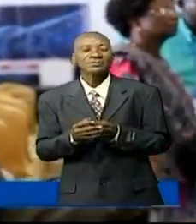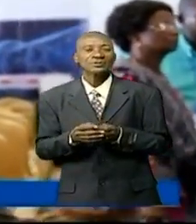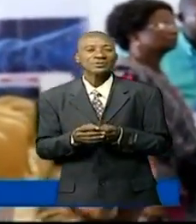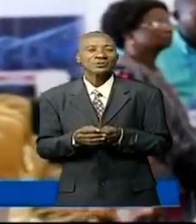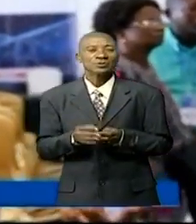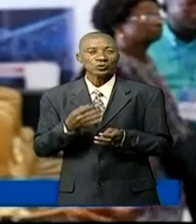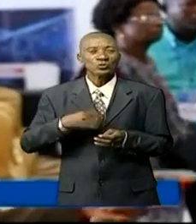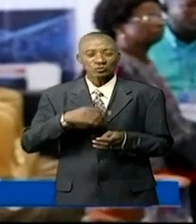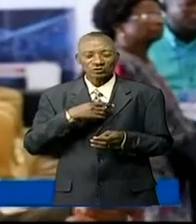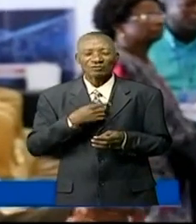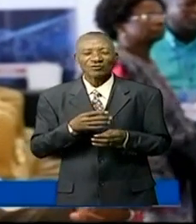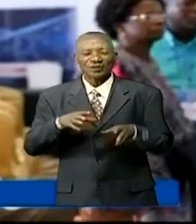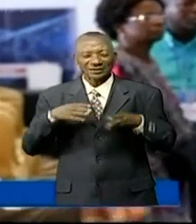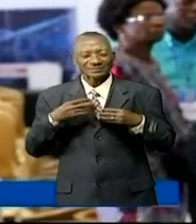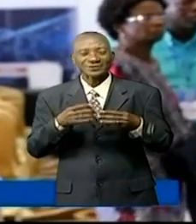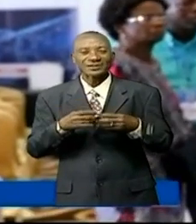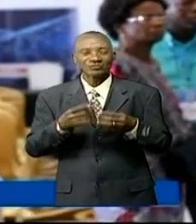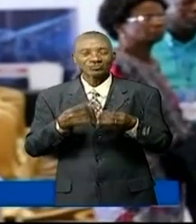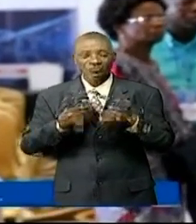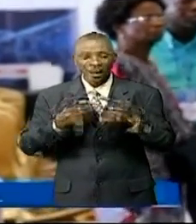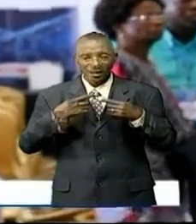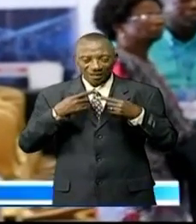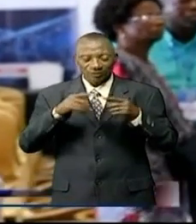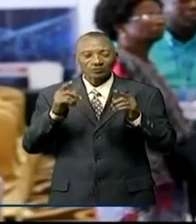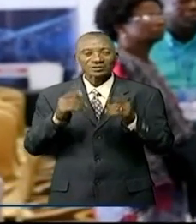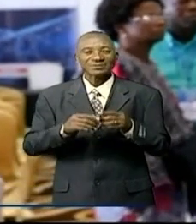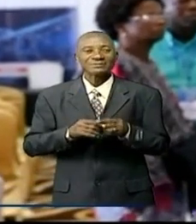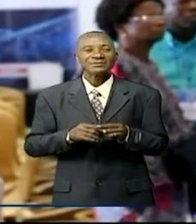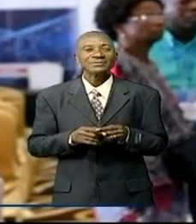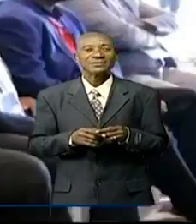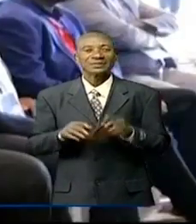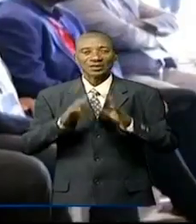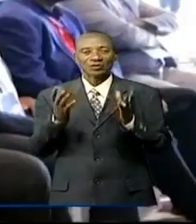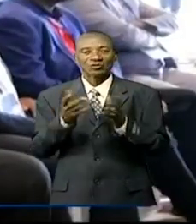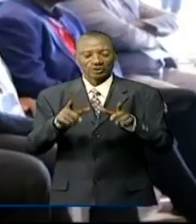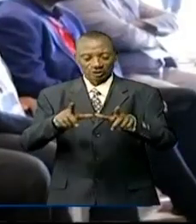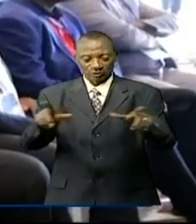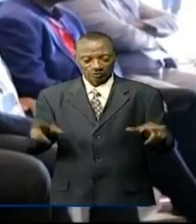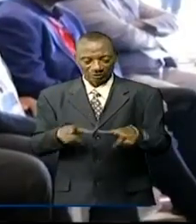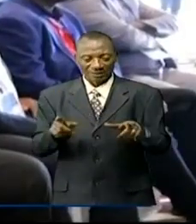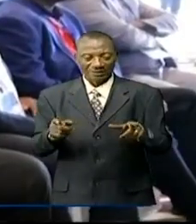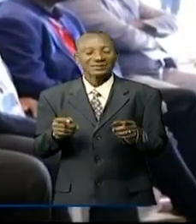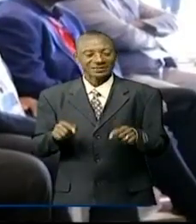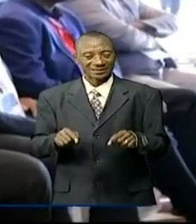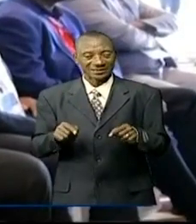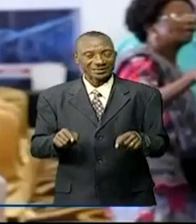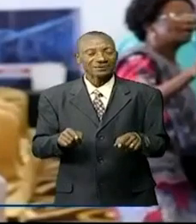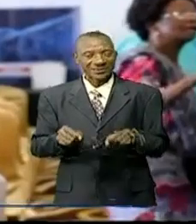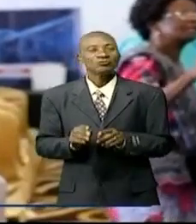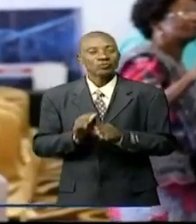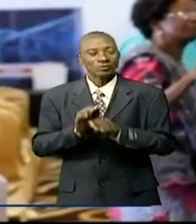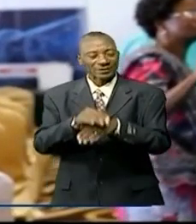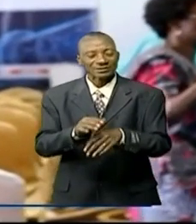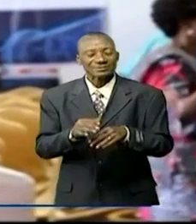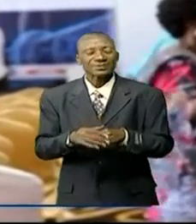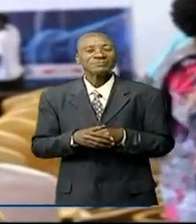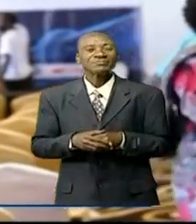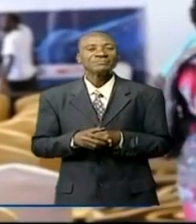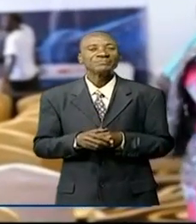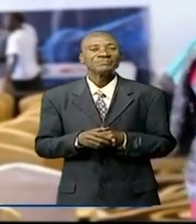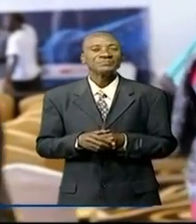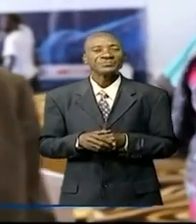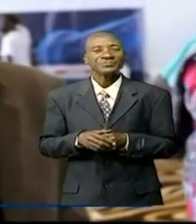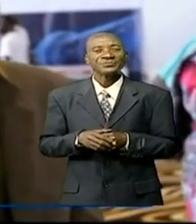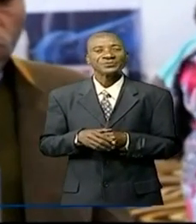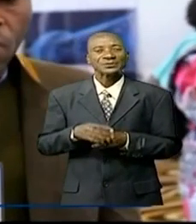de cause. Pourquoi? Parce que ce n'est que la communauté locale qui avait signé. Mais aujourd'hui, je suis très ravi de joie. Je vis là